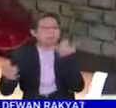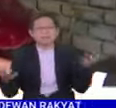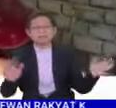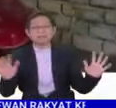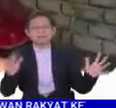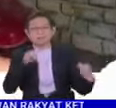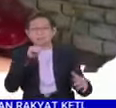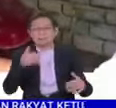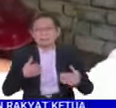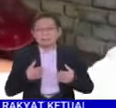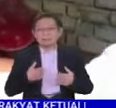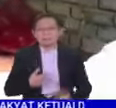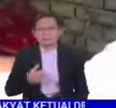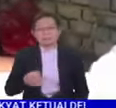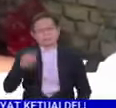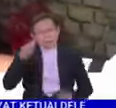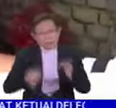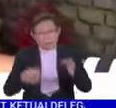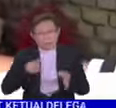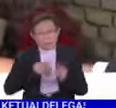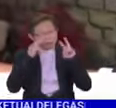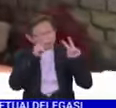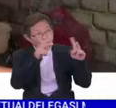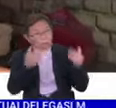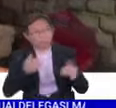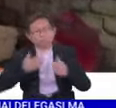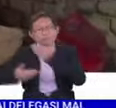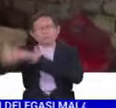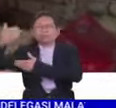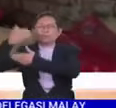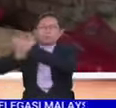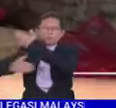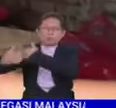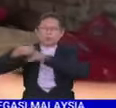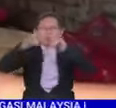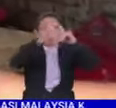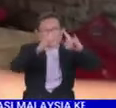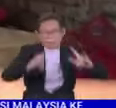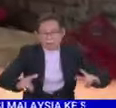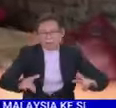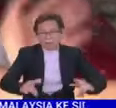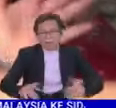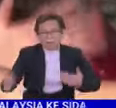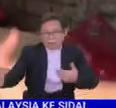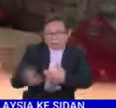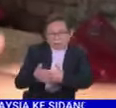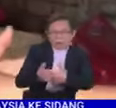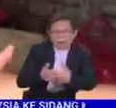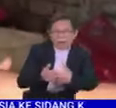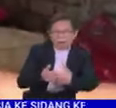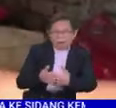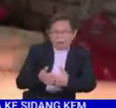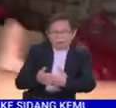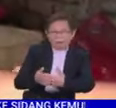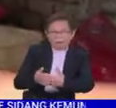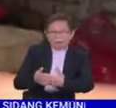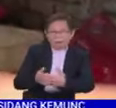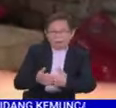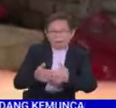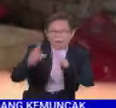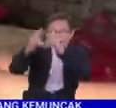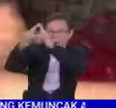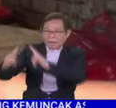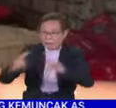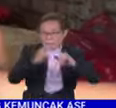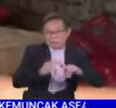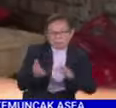Betul, sebab kalau kita tengok sekarang kan, kalau dulu markas tak boleh rapat-rapat, bersebelahan tak boleh sebab bergaduh lah